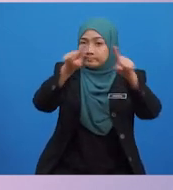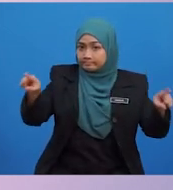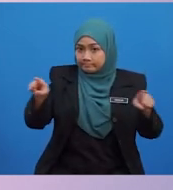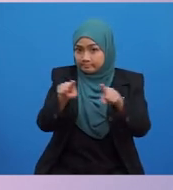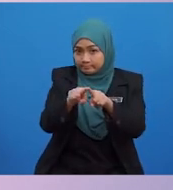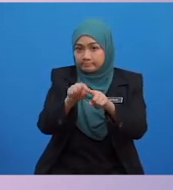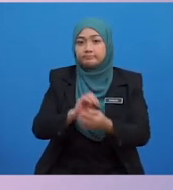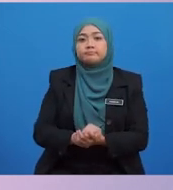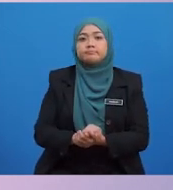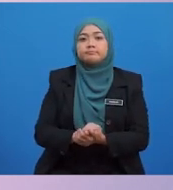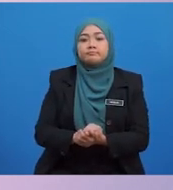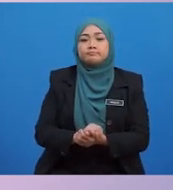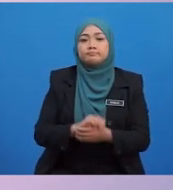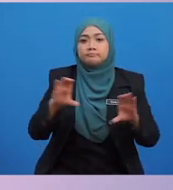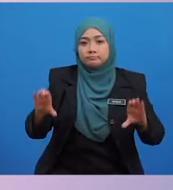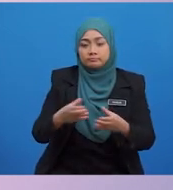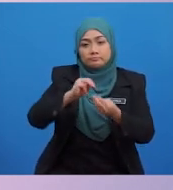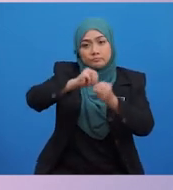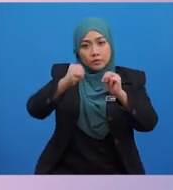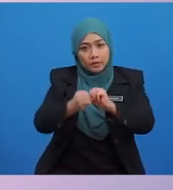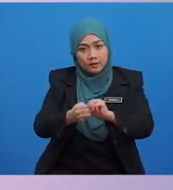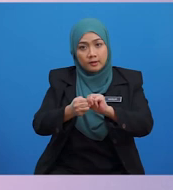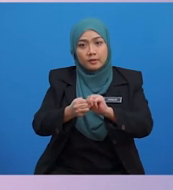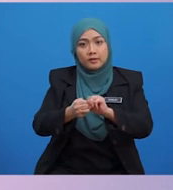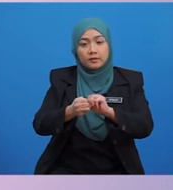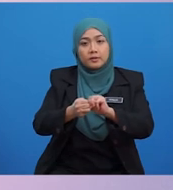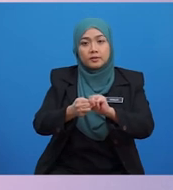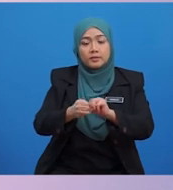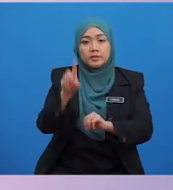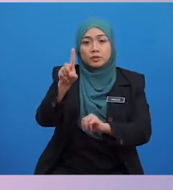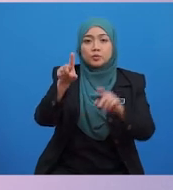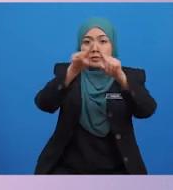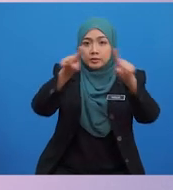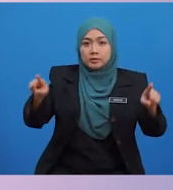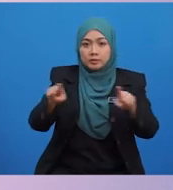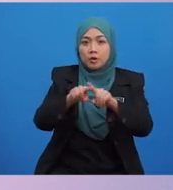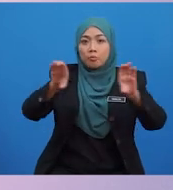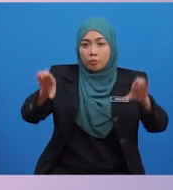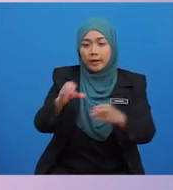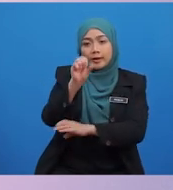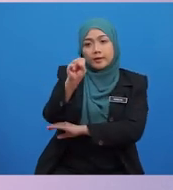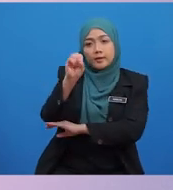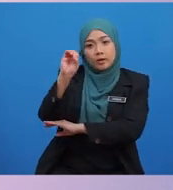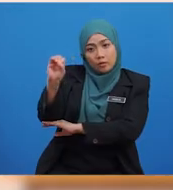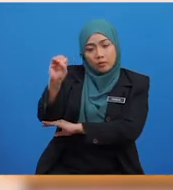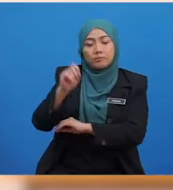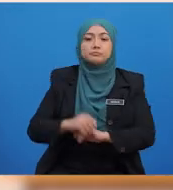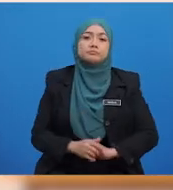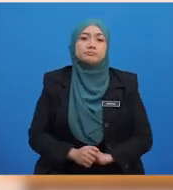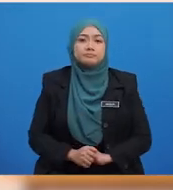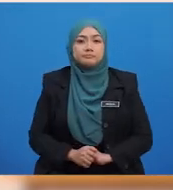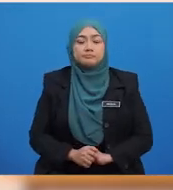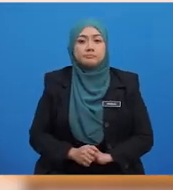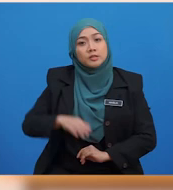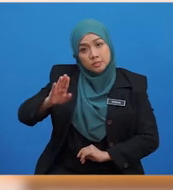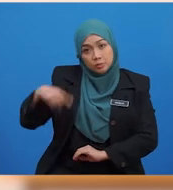menyelesaikan masalah berkaitan segitiga menggunakan petua sinus Oh baiklah murid-murid